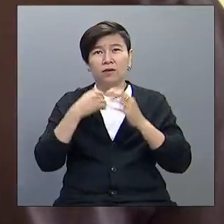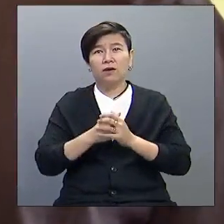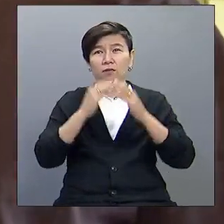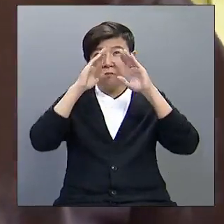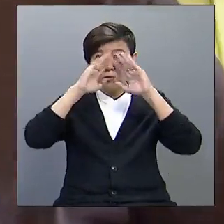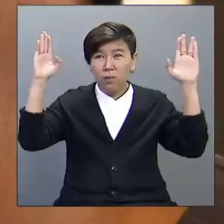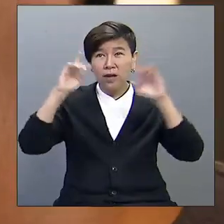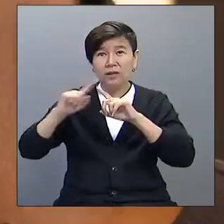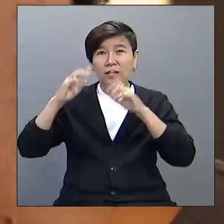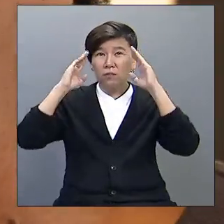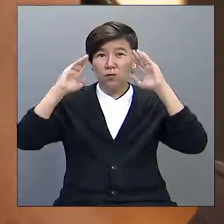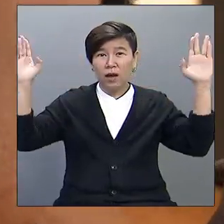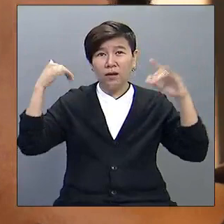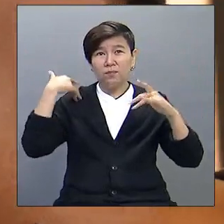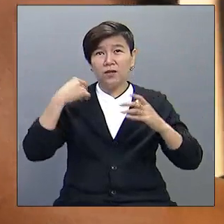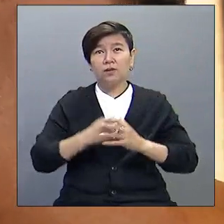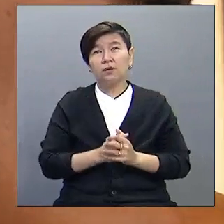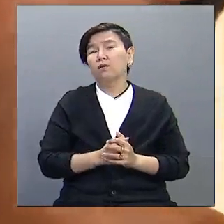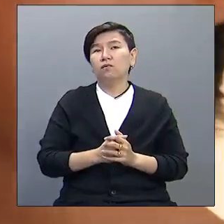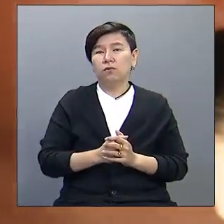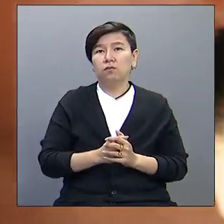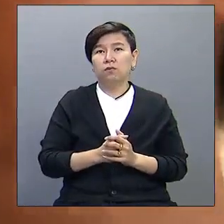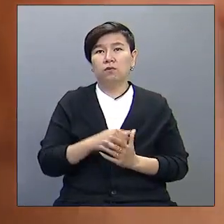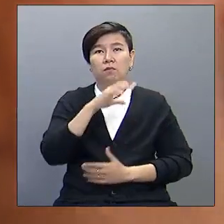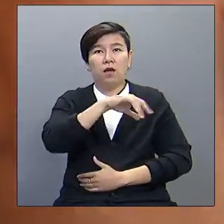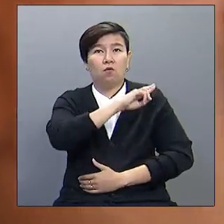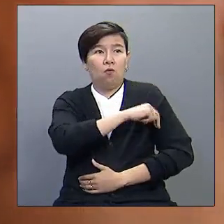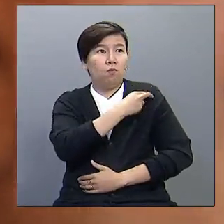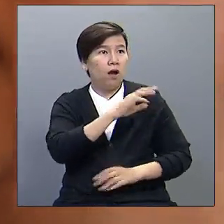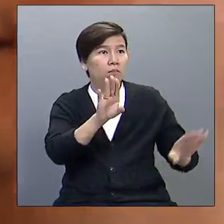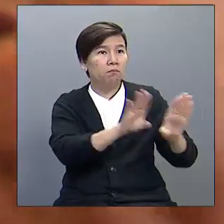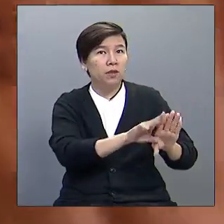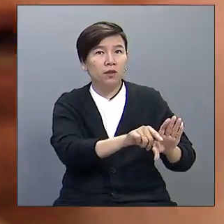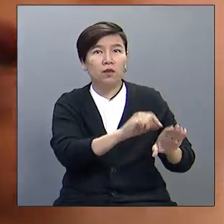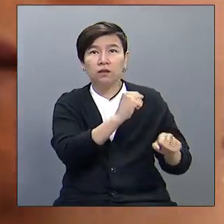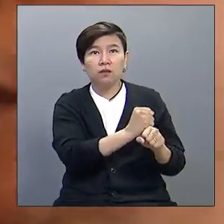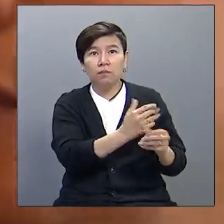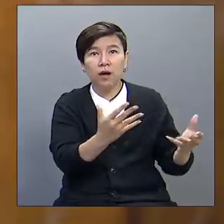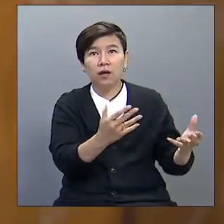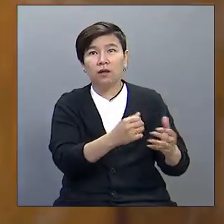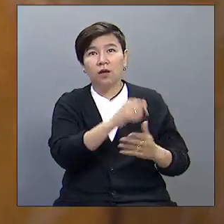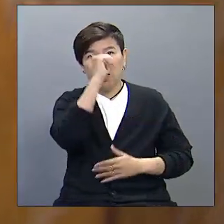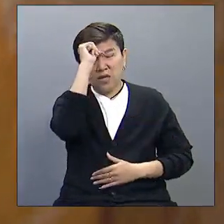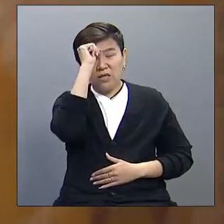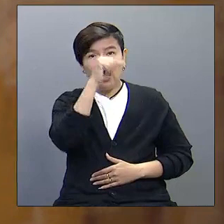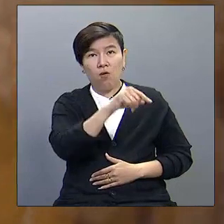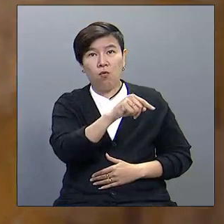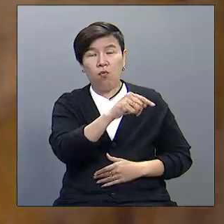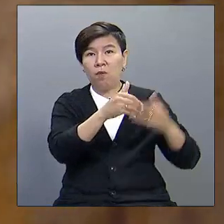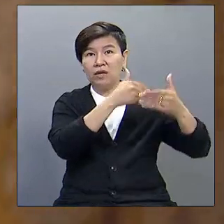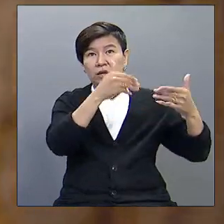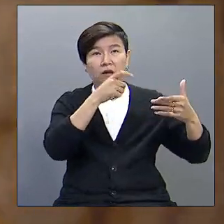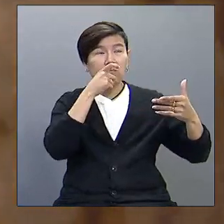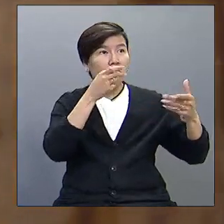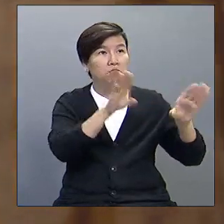โดยเฉพาะอุบัติเหตุไม่คาดคิดเจ็บหนักแต่โรงพยาบาลปิดเพราะเป็นเทศกาลเฉลิมฉลองใหญ่ในอินเดียเป็นบทเรียนให้